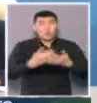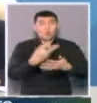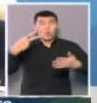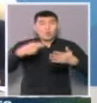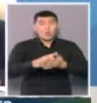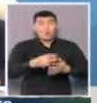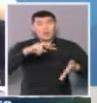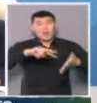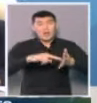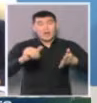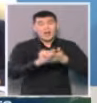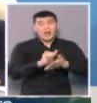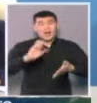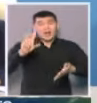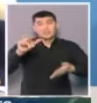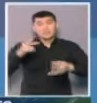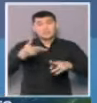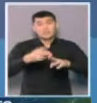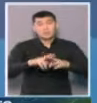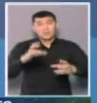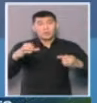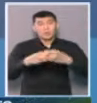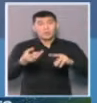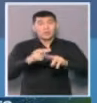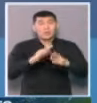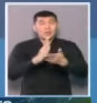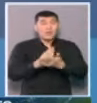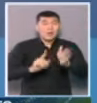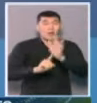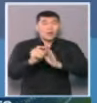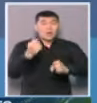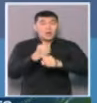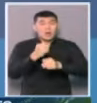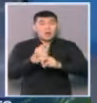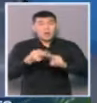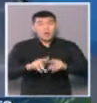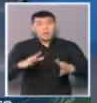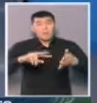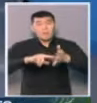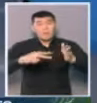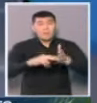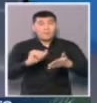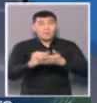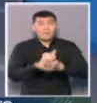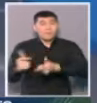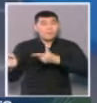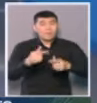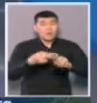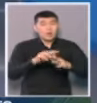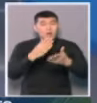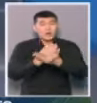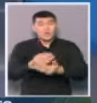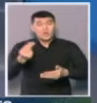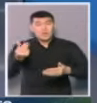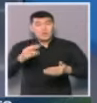инвестиционных проектов в селе Акистау товариществом с ограниченной ответственностью Акт Компани реализуется проект стоимостью 4,2